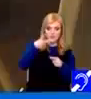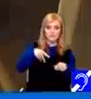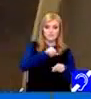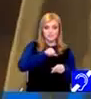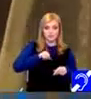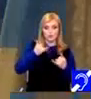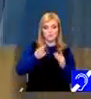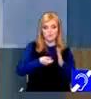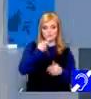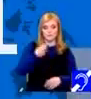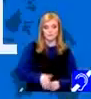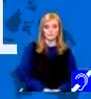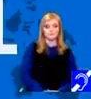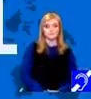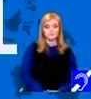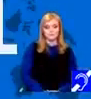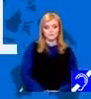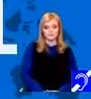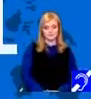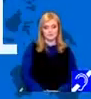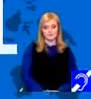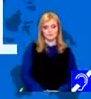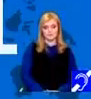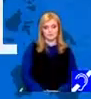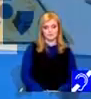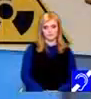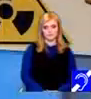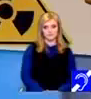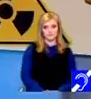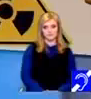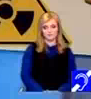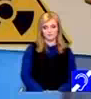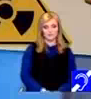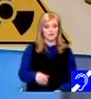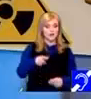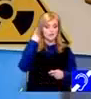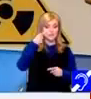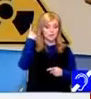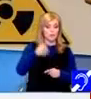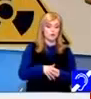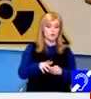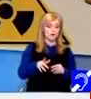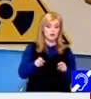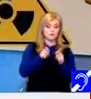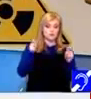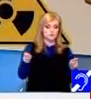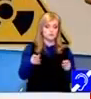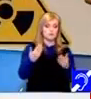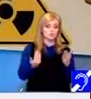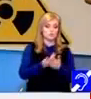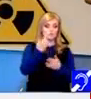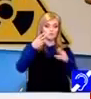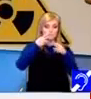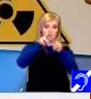telejurnal. Japonia a pus în funcțiune al șaselea reactor nuclear